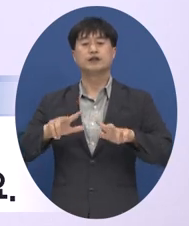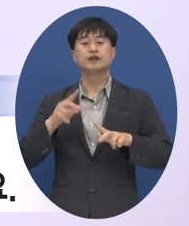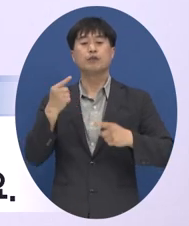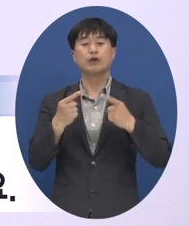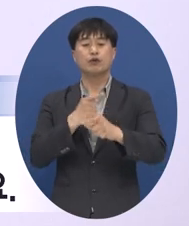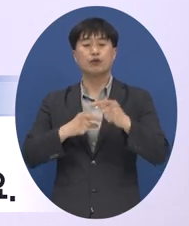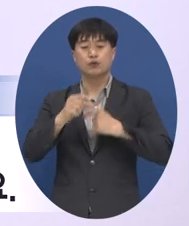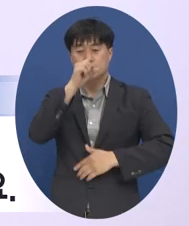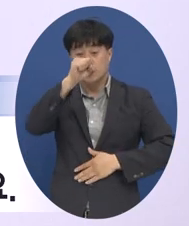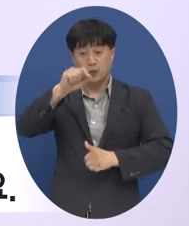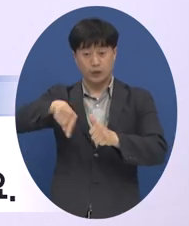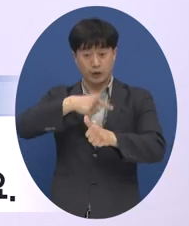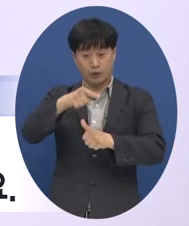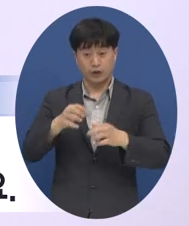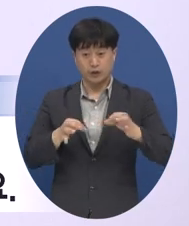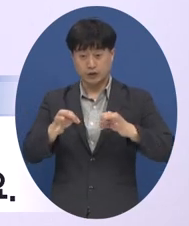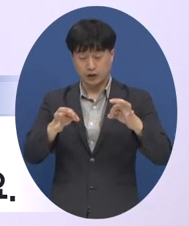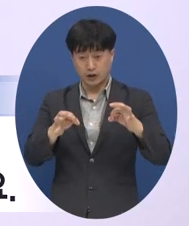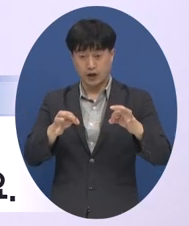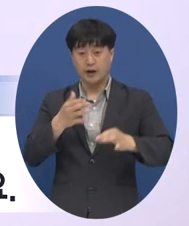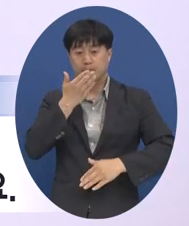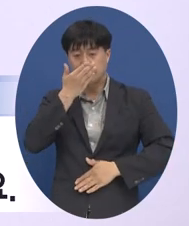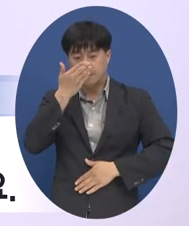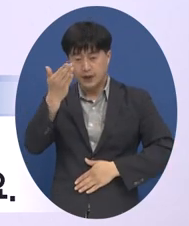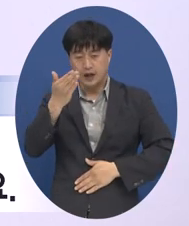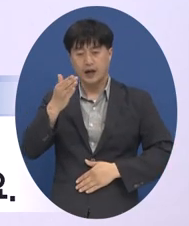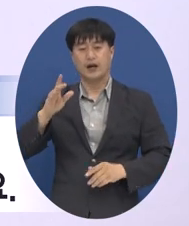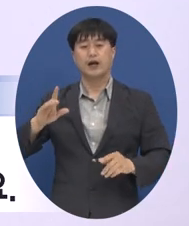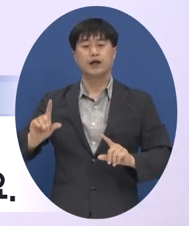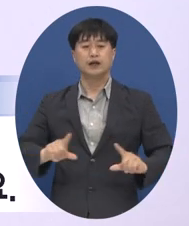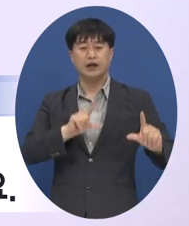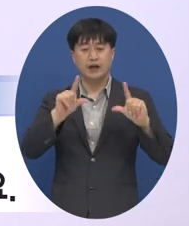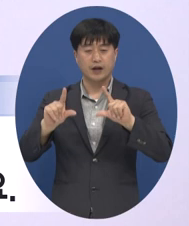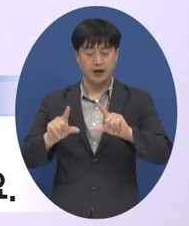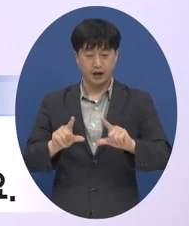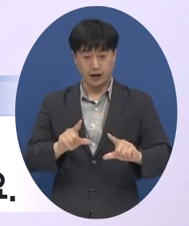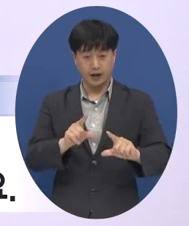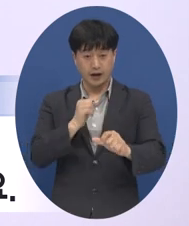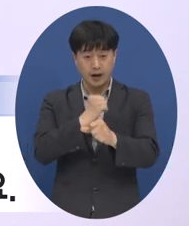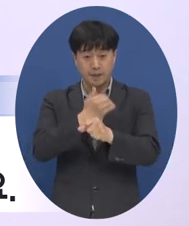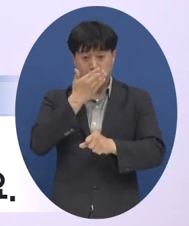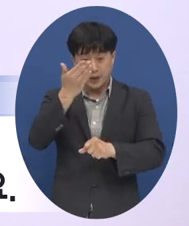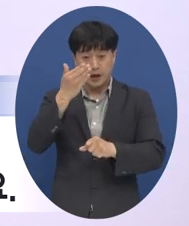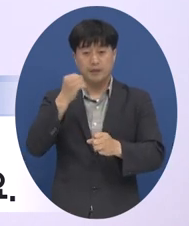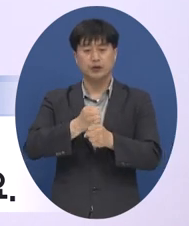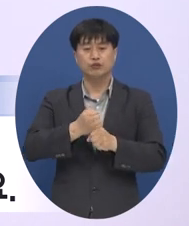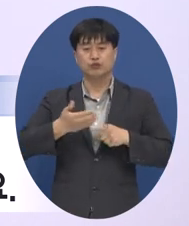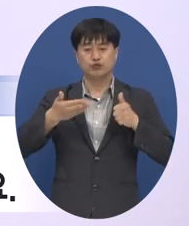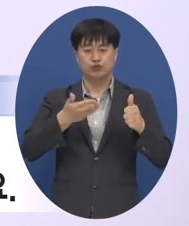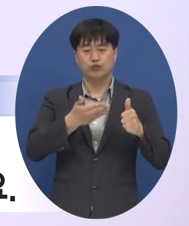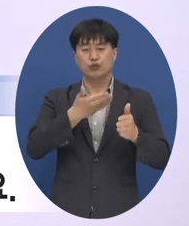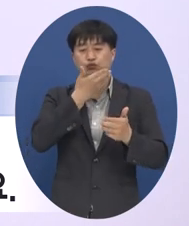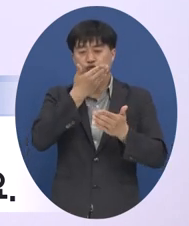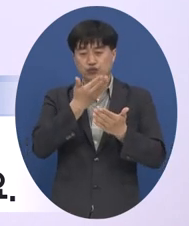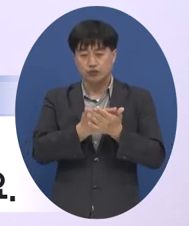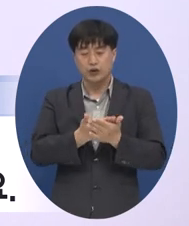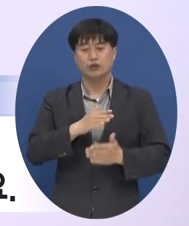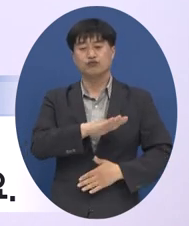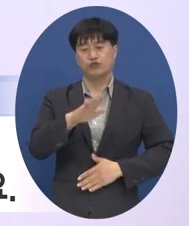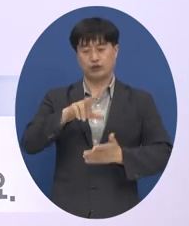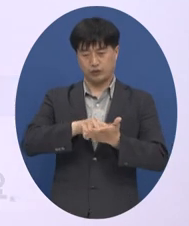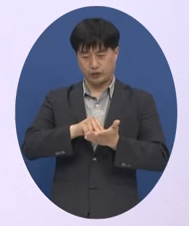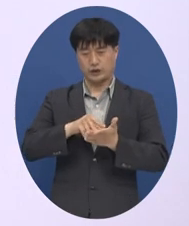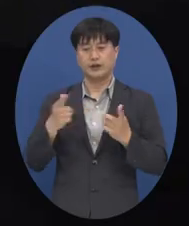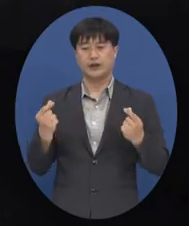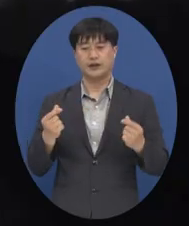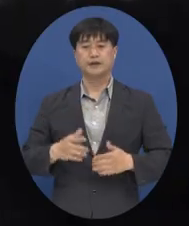지금보다는 오히려 더 나은 환경에서 영업할 수 있도록, 생활할 수 있도록 만들어주는 것도 매우 중요한 우리